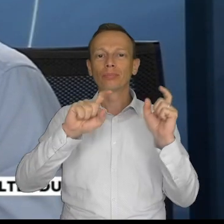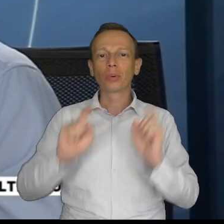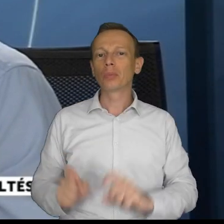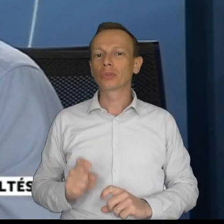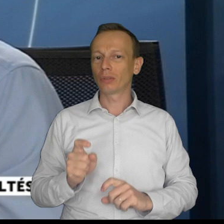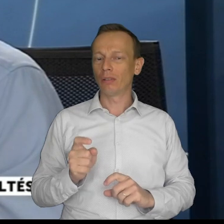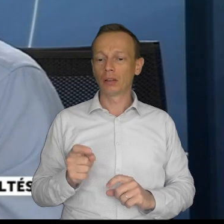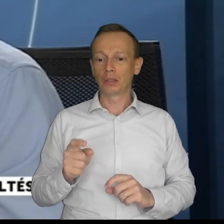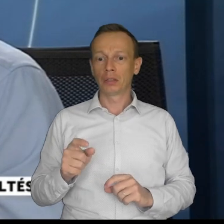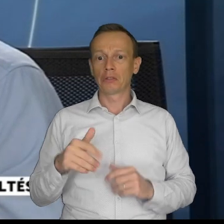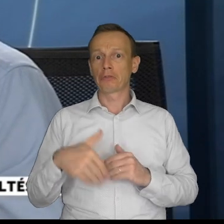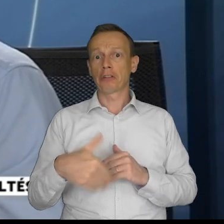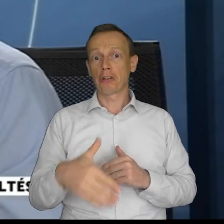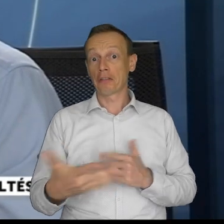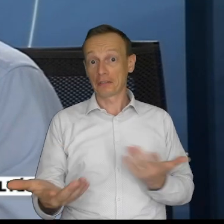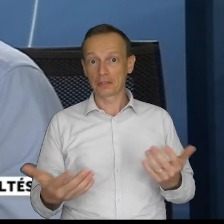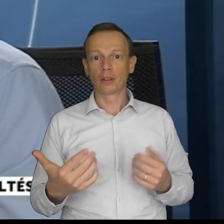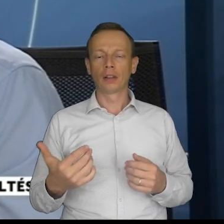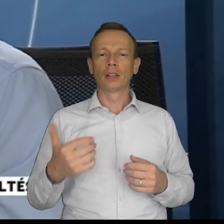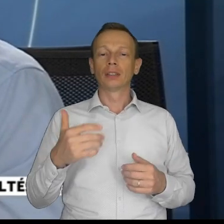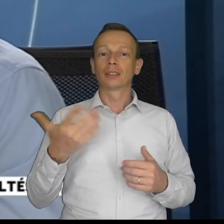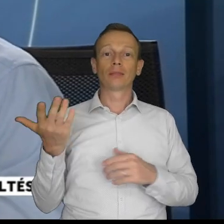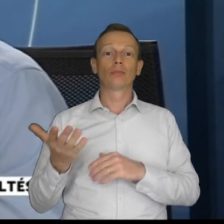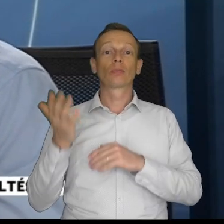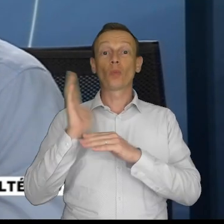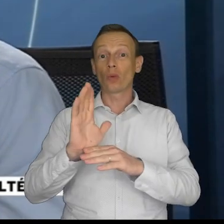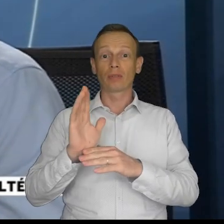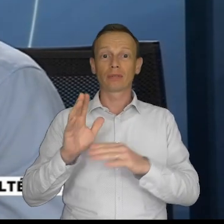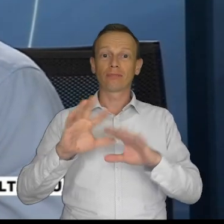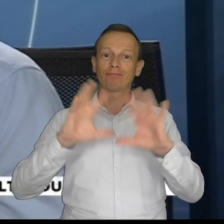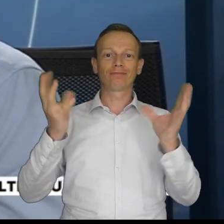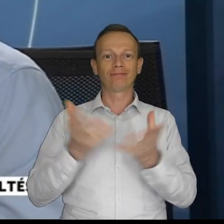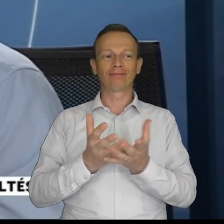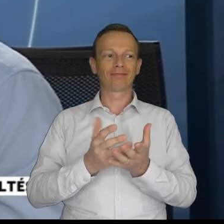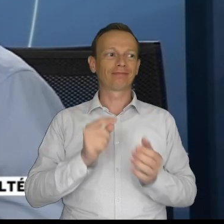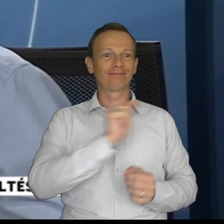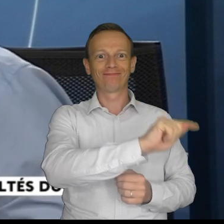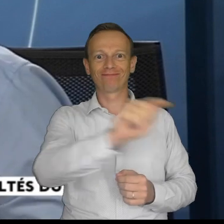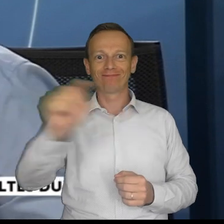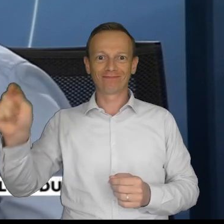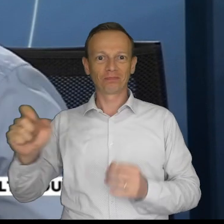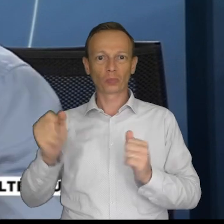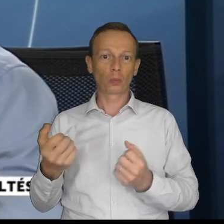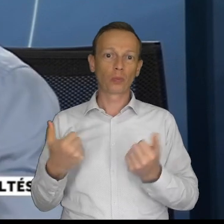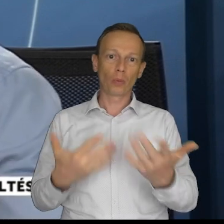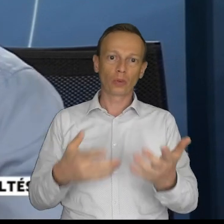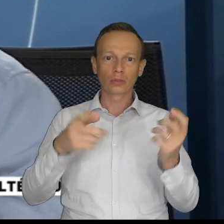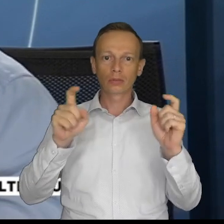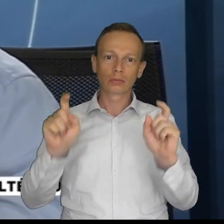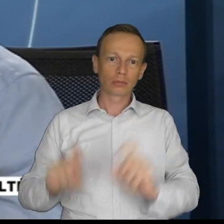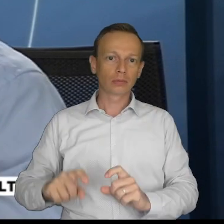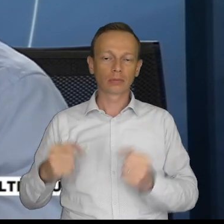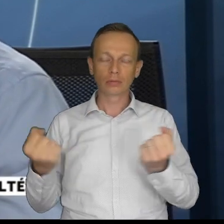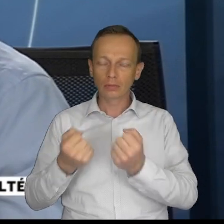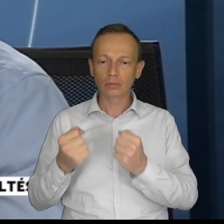seront disponibles d'ici une demi-heure, en fait, sont la vitrine de toutes ces offres. Et ça permet à l'internaute, en réalité,